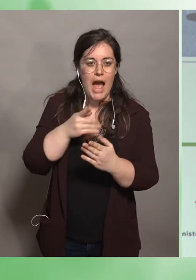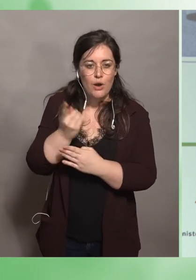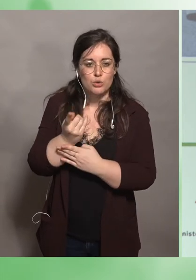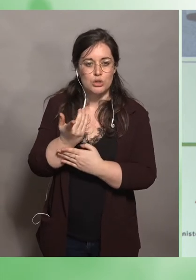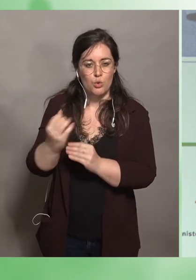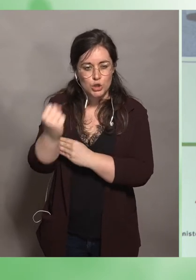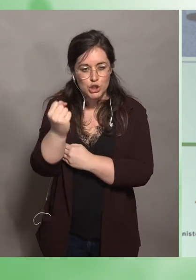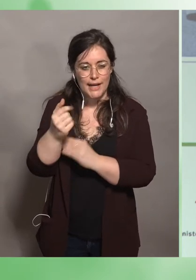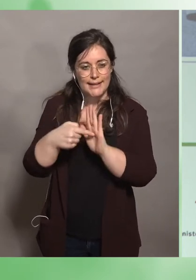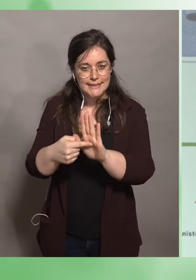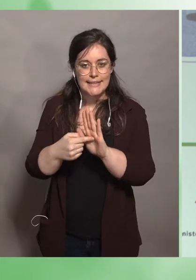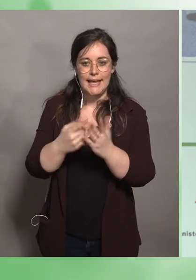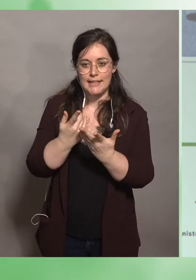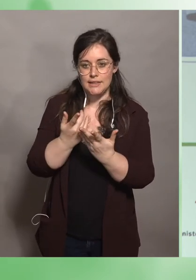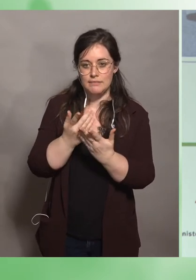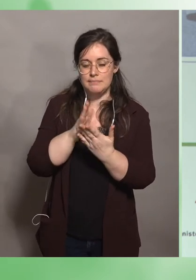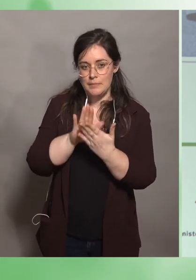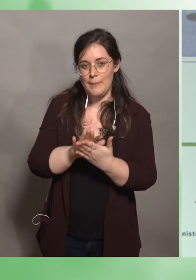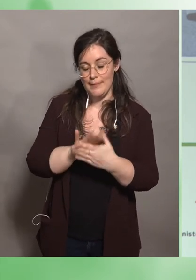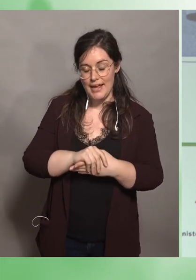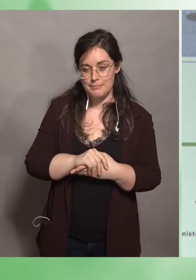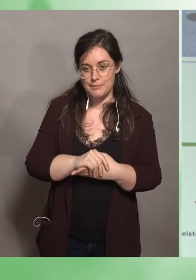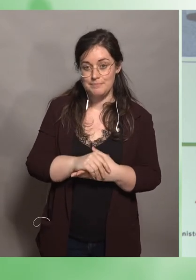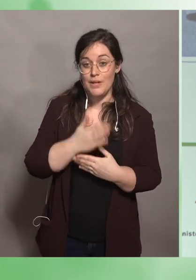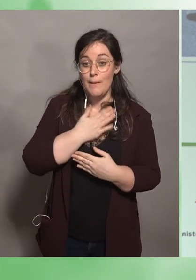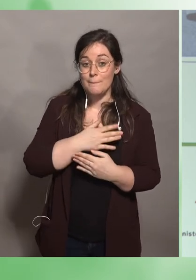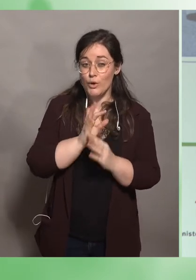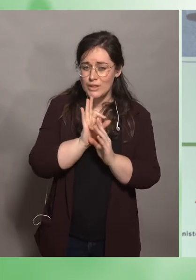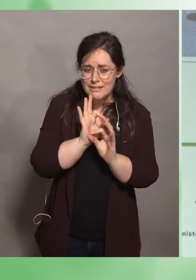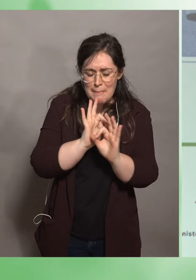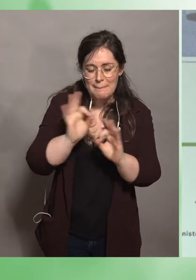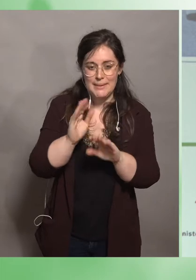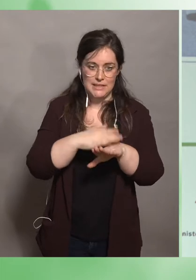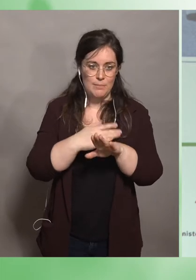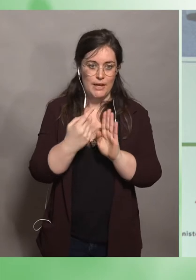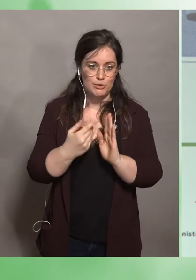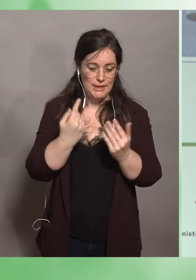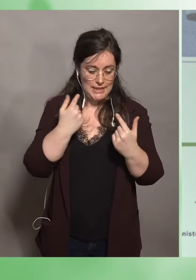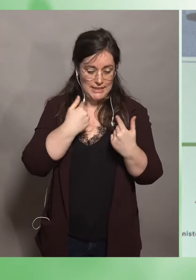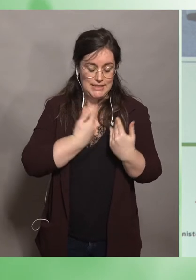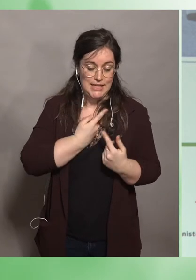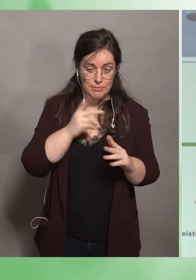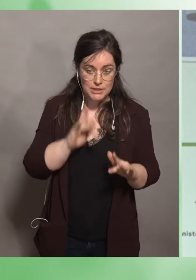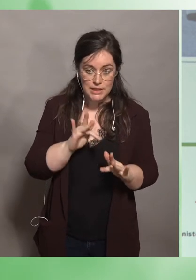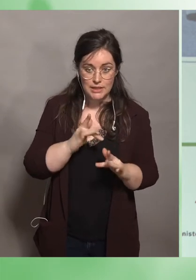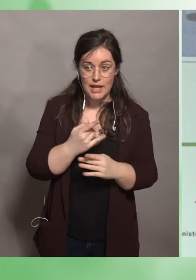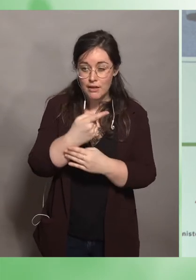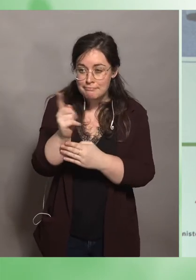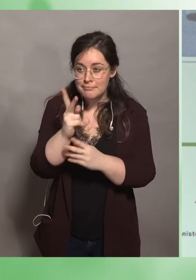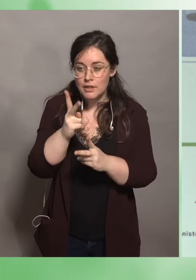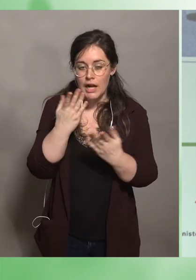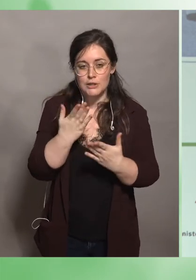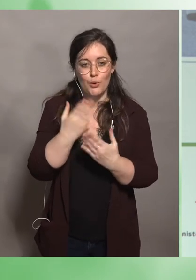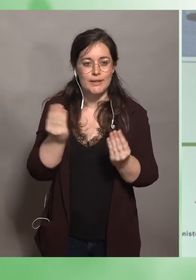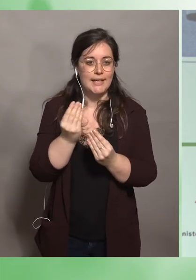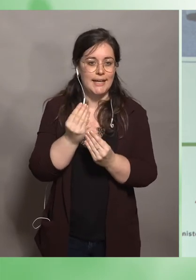Strategie das Segel beibehält. Und ich möchte das beste Beispiel sein, dass es funktionieren kann und Sie etwas mitnehmen können vom